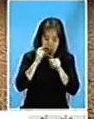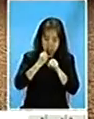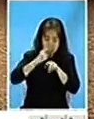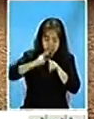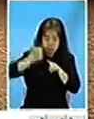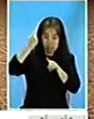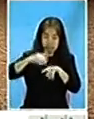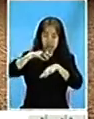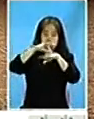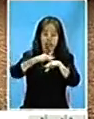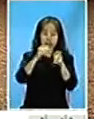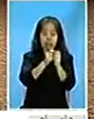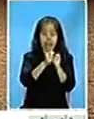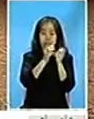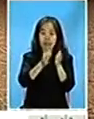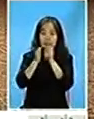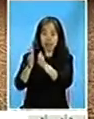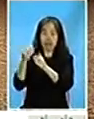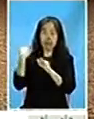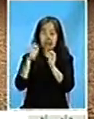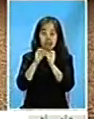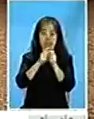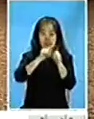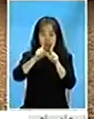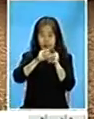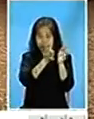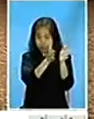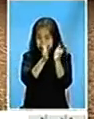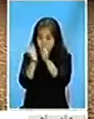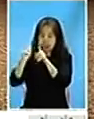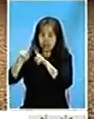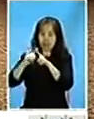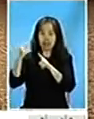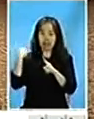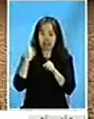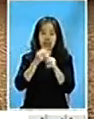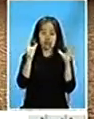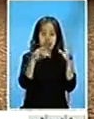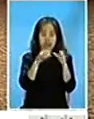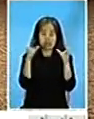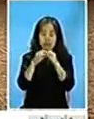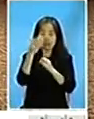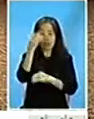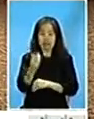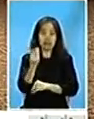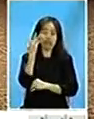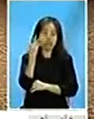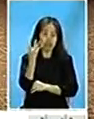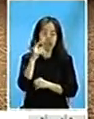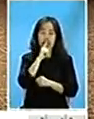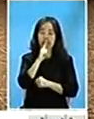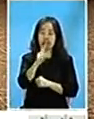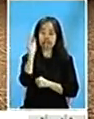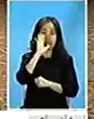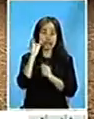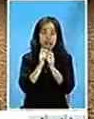แล้วก็อนุกรรมธิการที่เคยมีอยู่หลายคณะเพราะว่าต้องช่วยดูกันในรายละเอียดเนี่ยก็ลดลงเหลือเพียง4คณะดิฉันไม่โทษอนุกรรมธิการ